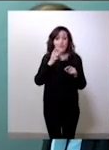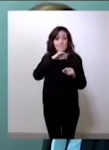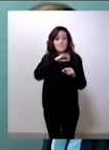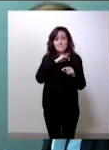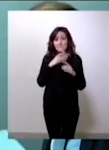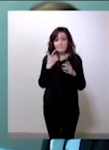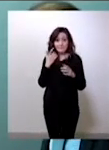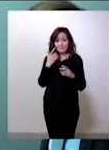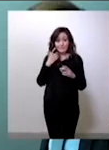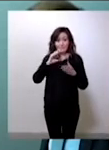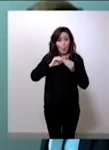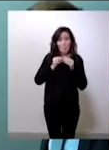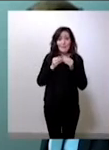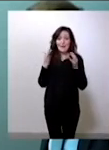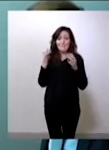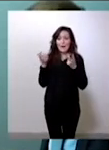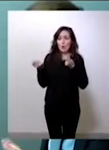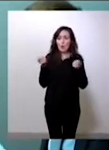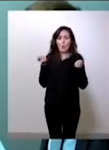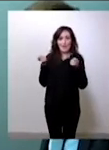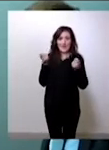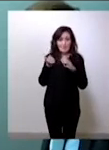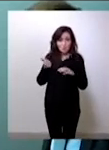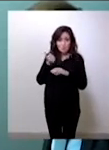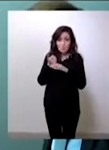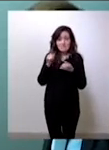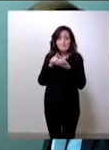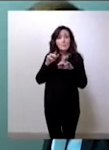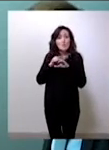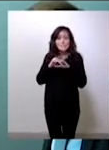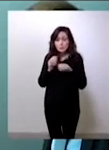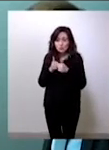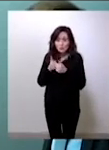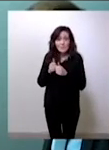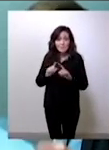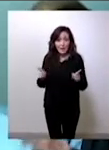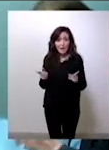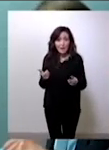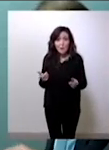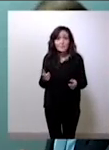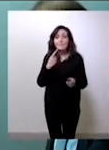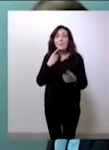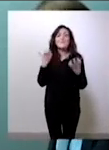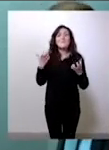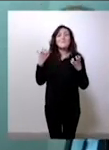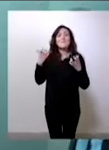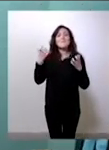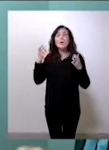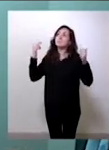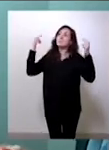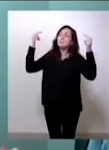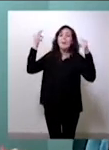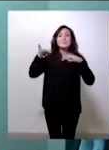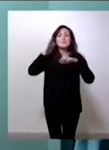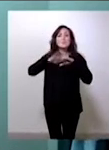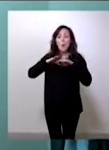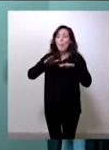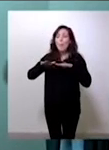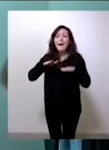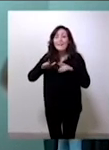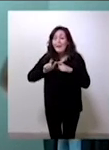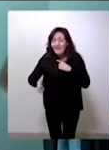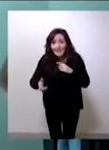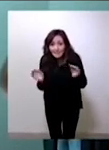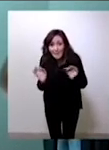de gouvernance et de suivi d'une politique. Si vous donnez comme ça des grandes intentions, puis que derrière vous donnez aucun moyen de le suivre, vous pouvez